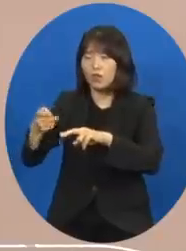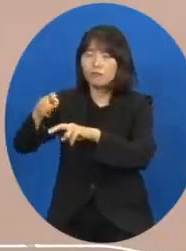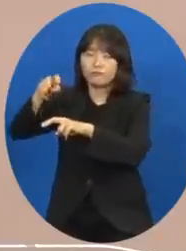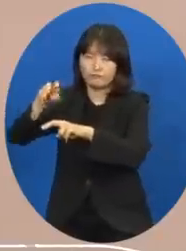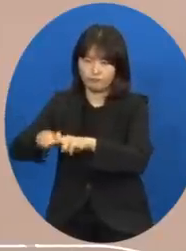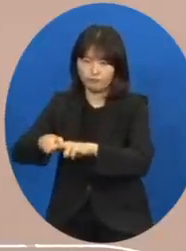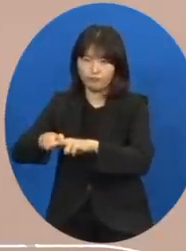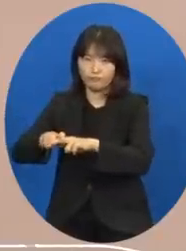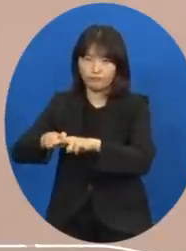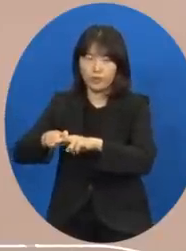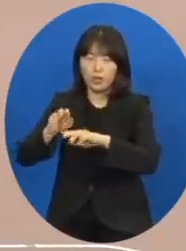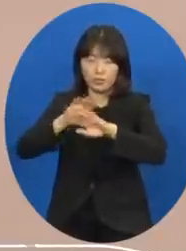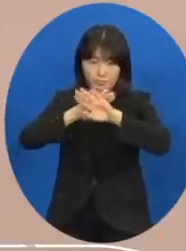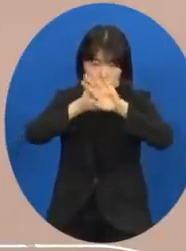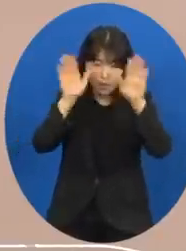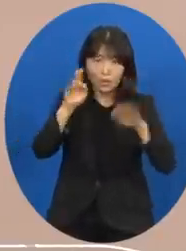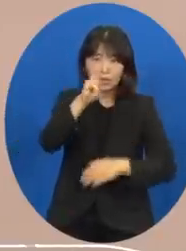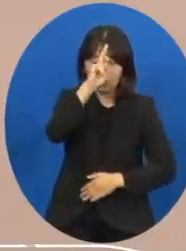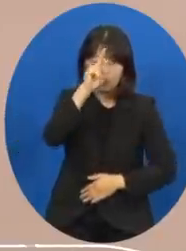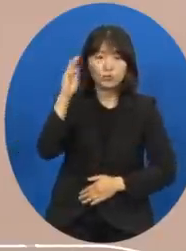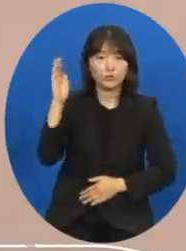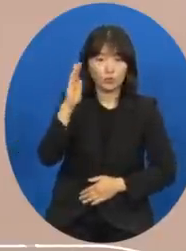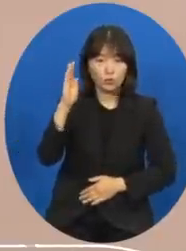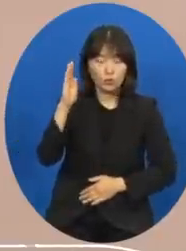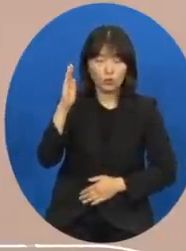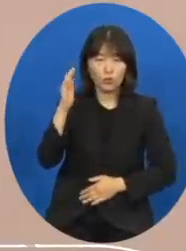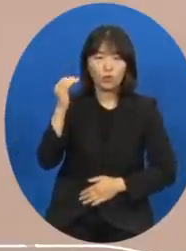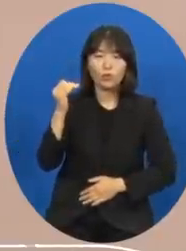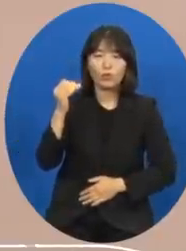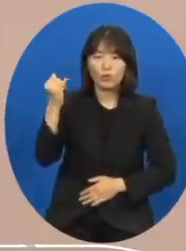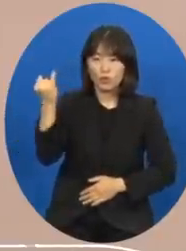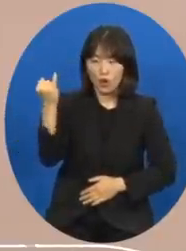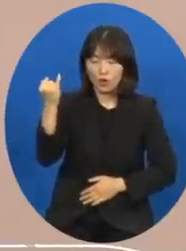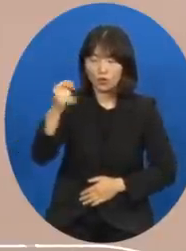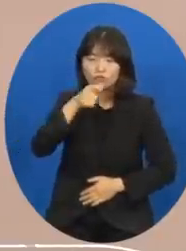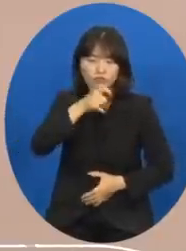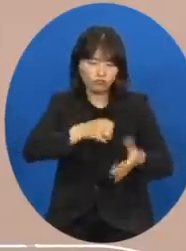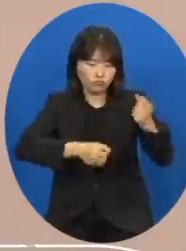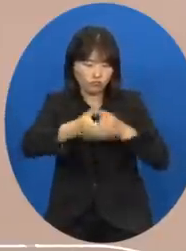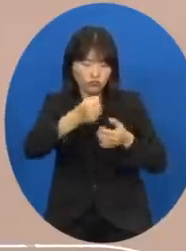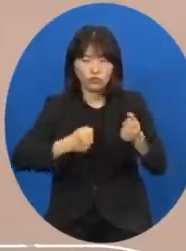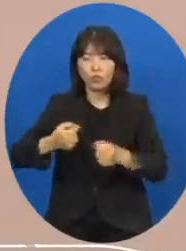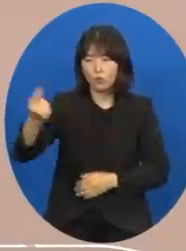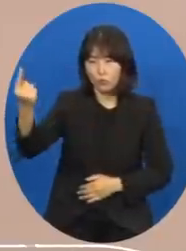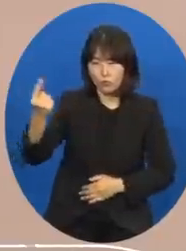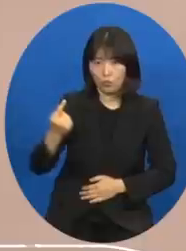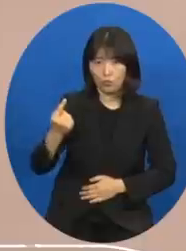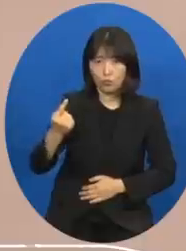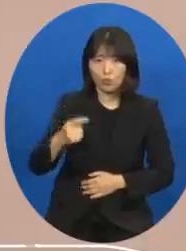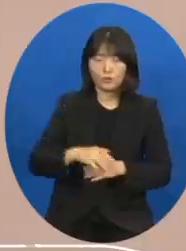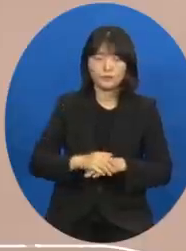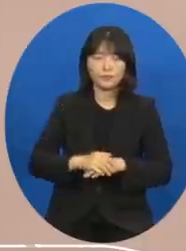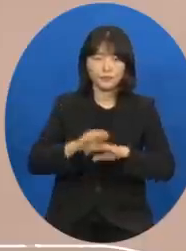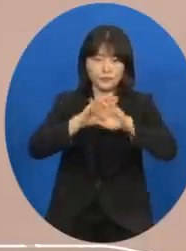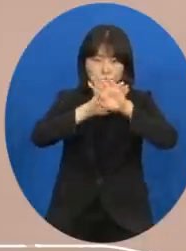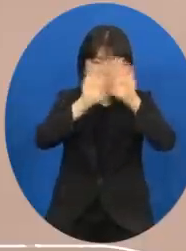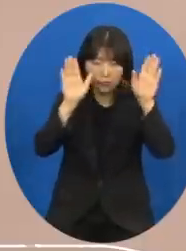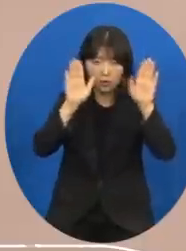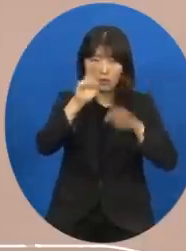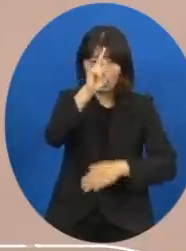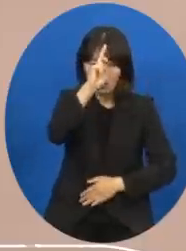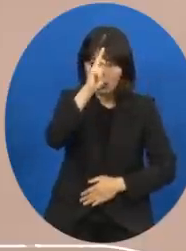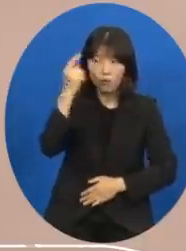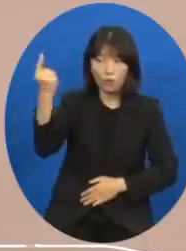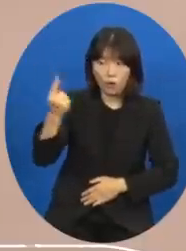정오쯤 한낮에 한 여인이 물을 길러 나왔어요. 정오에 나왔다는 말은 사연이